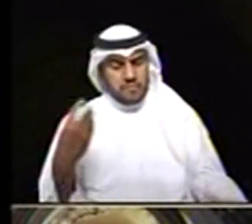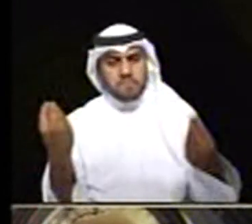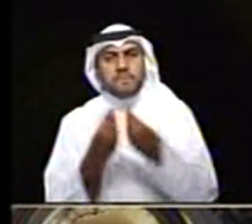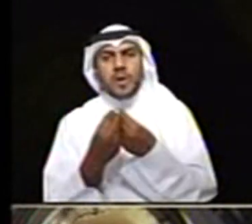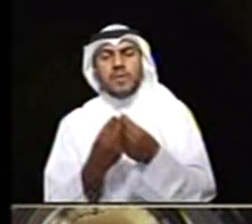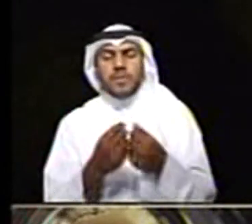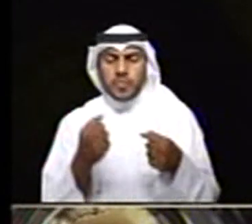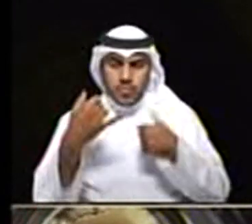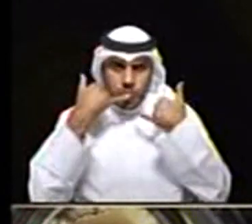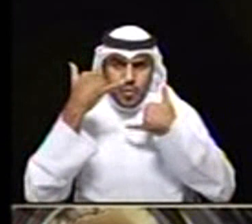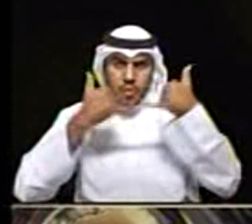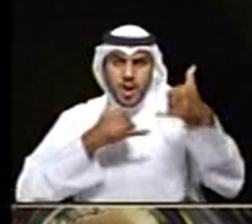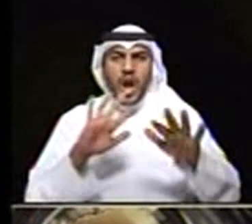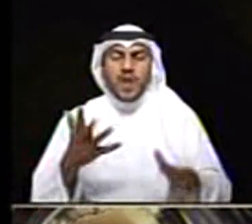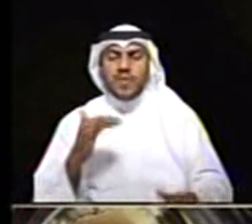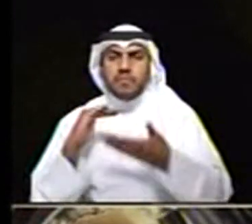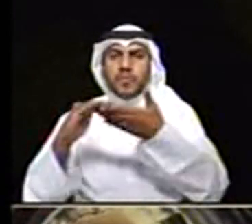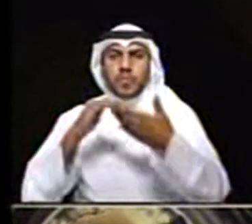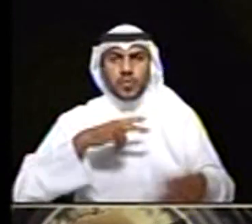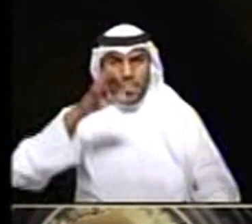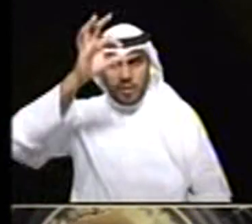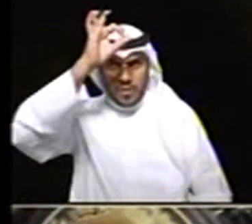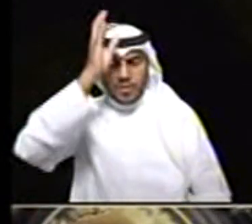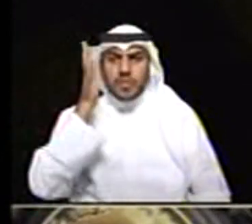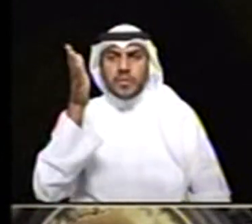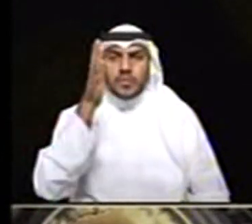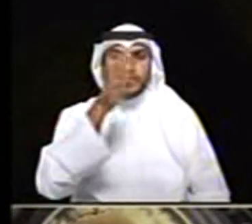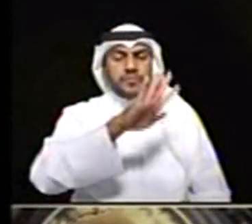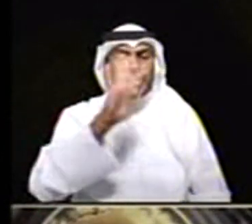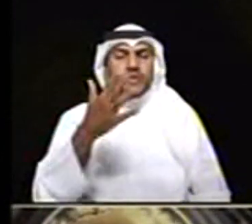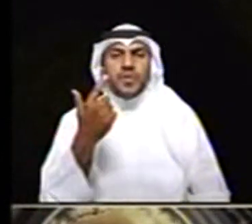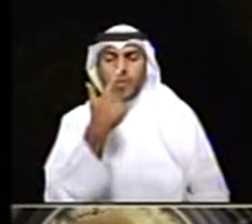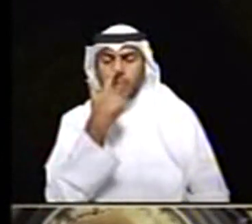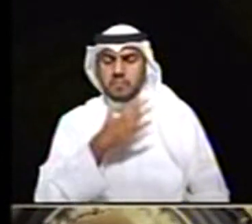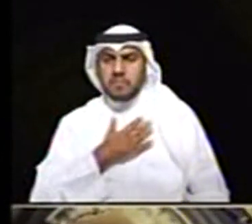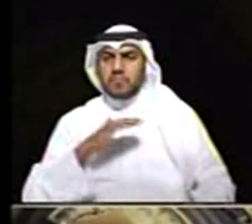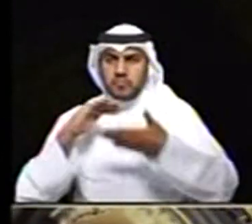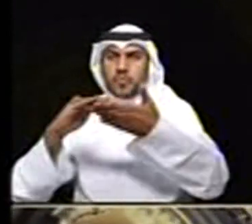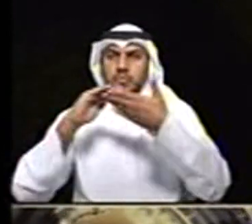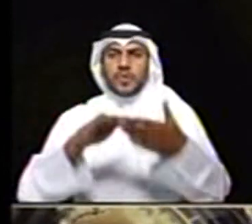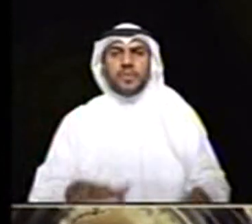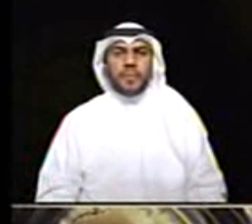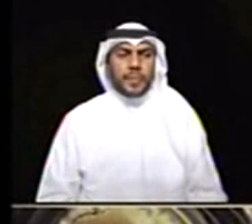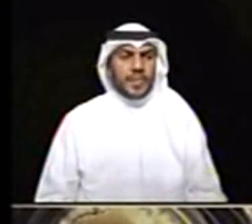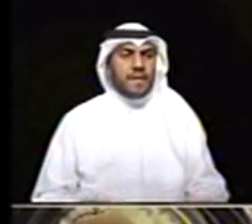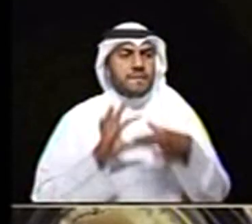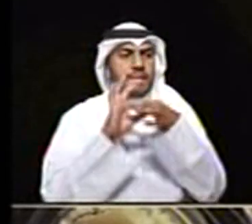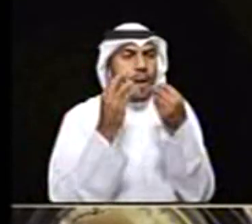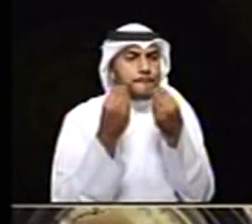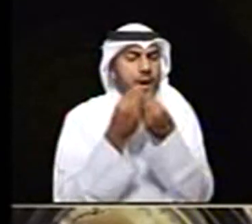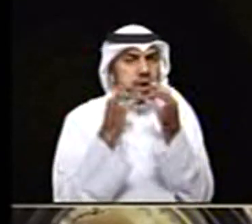وكذلك غرفة الطوارئ الموجودة في وزارة الداخلية أو في الإدارة العامة للإطفاء. هناك تنسيق